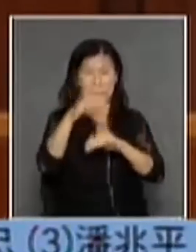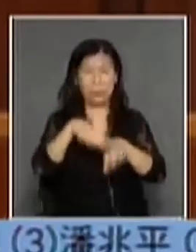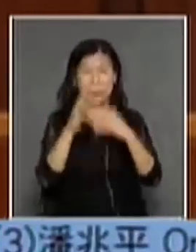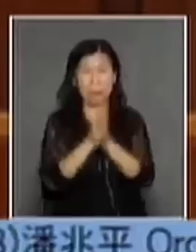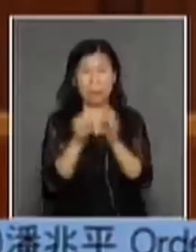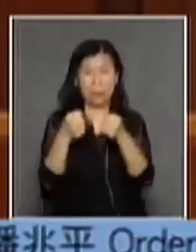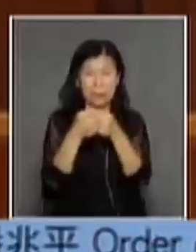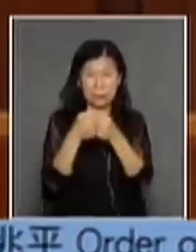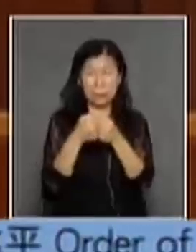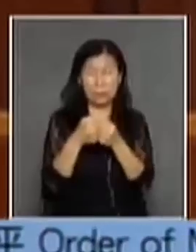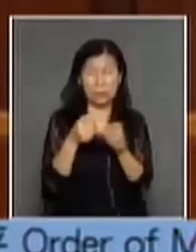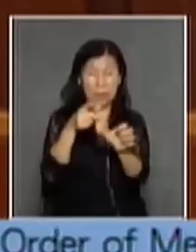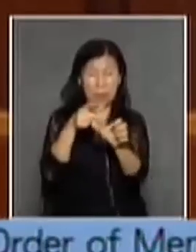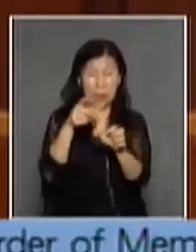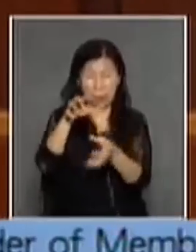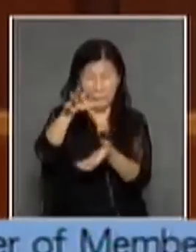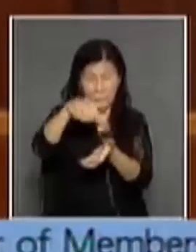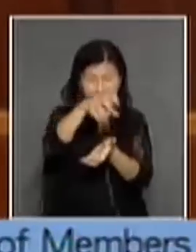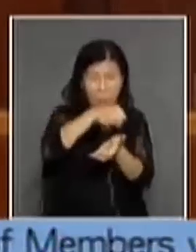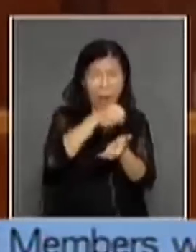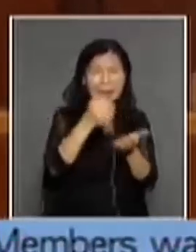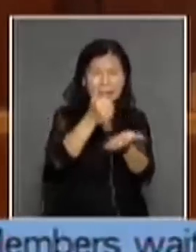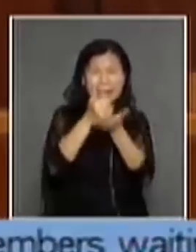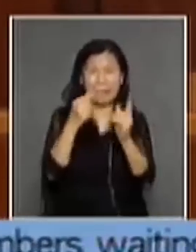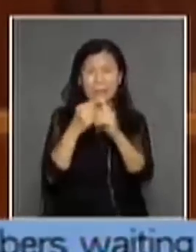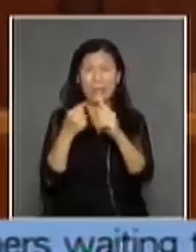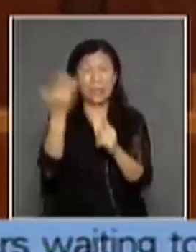不划国，这些过去都讲过了。